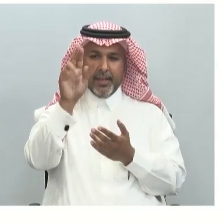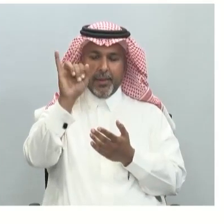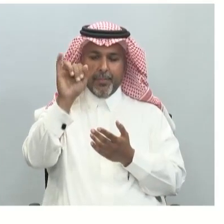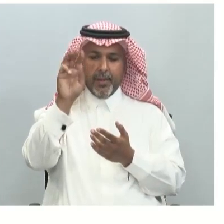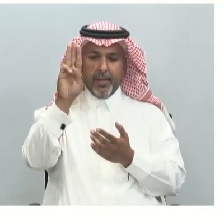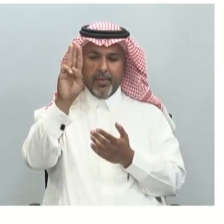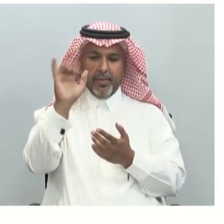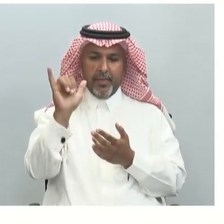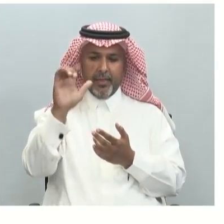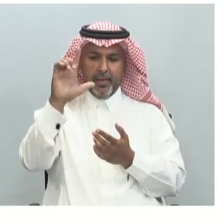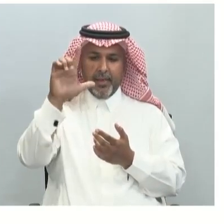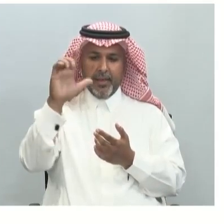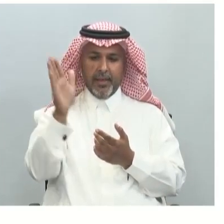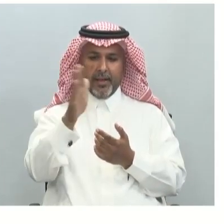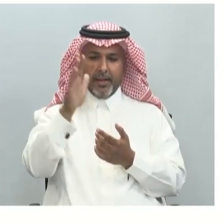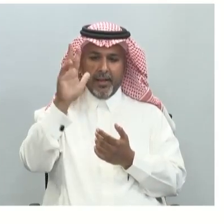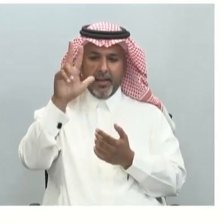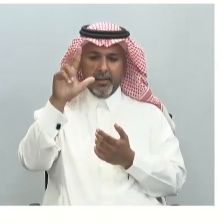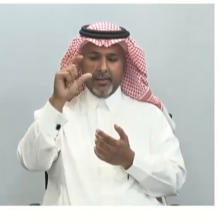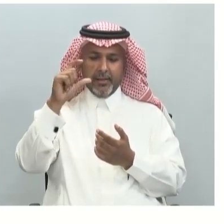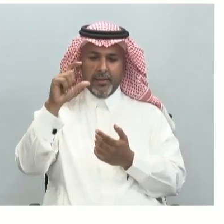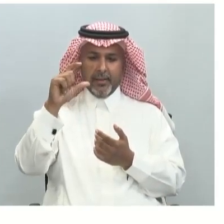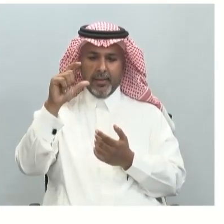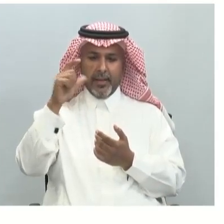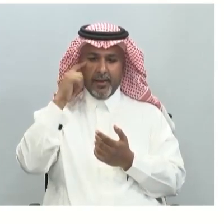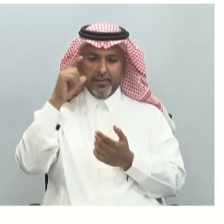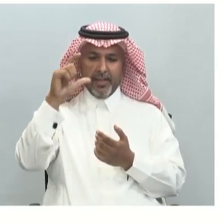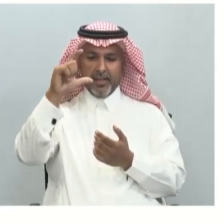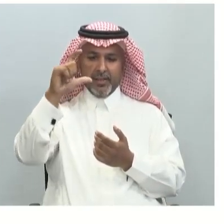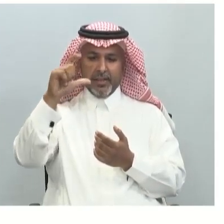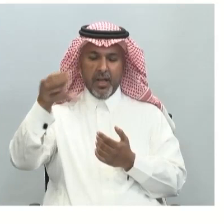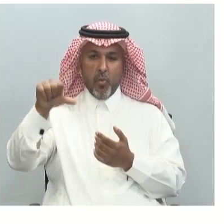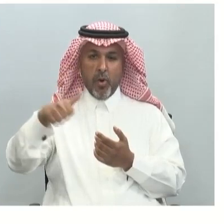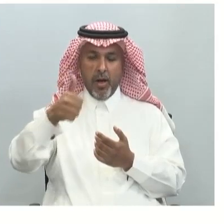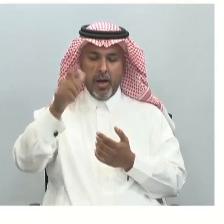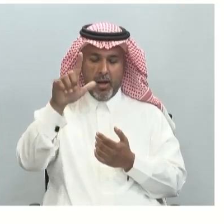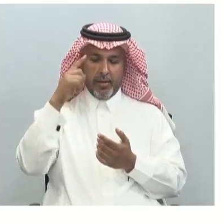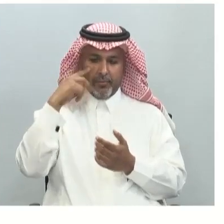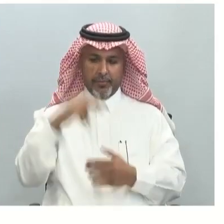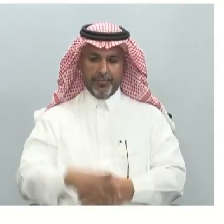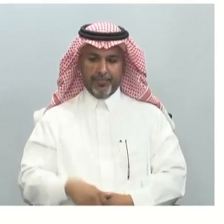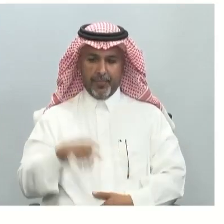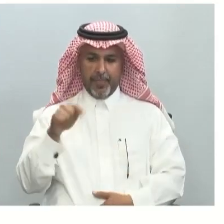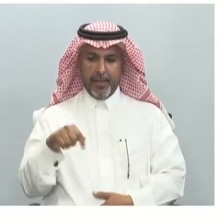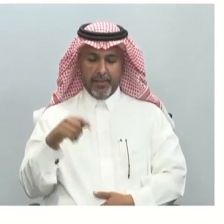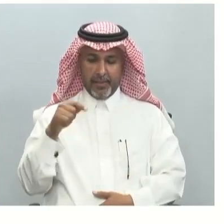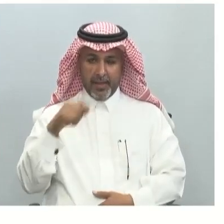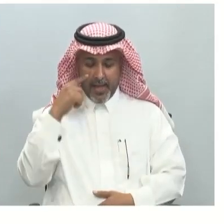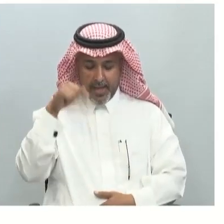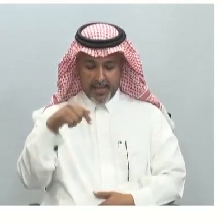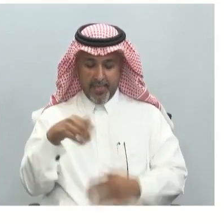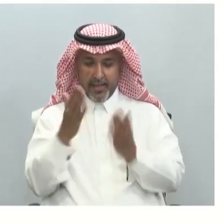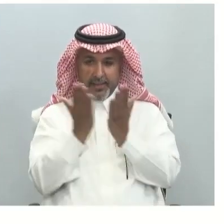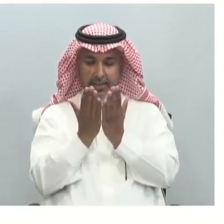والان في هذا الفصل باذن الله راح نتعرف الاعداد المركبه ونجري العمليات عليها